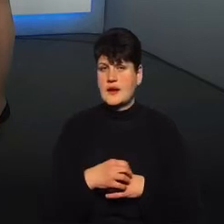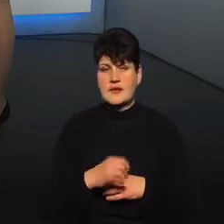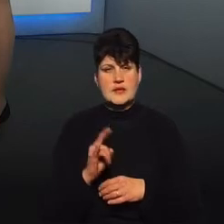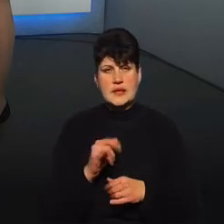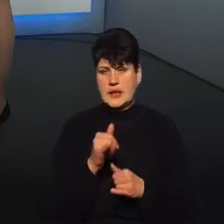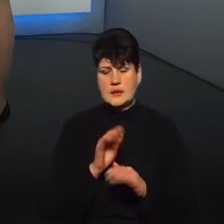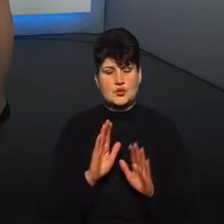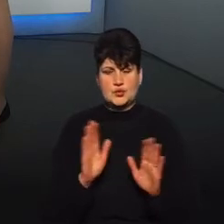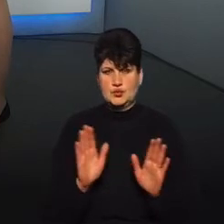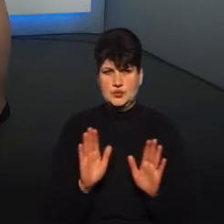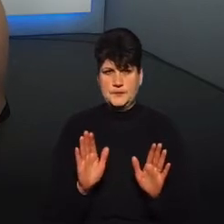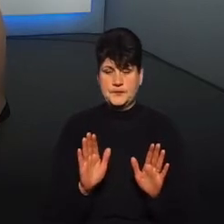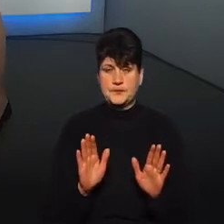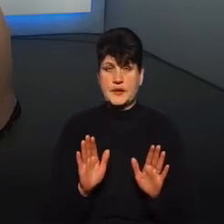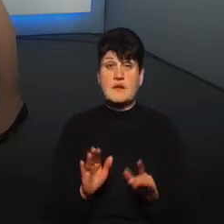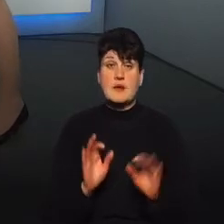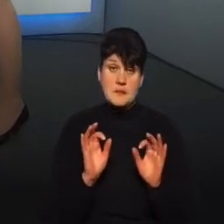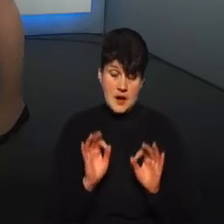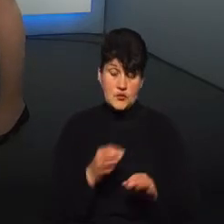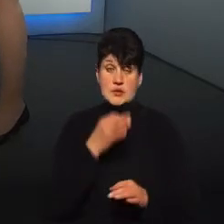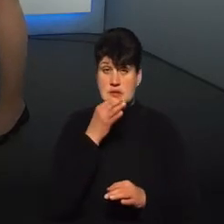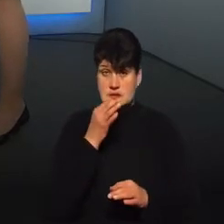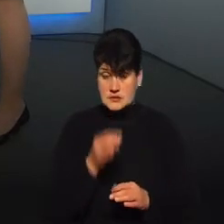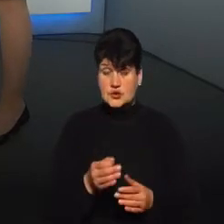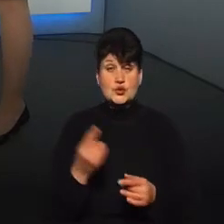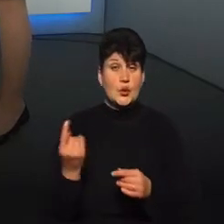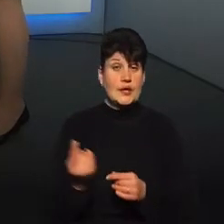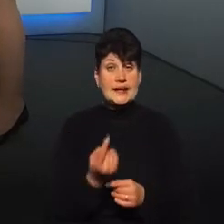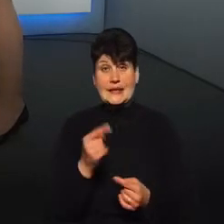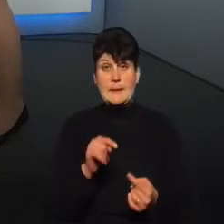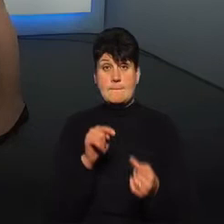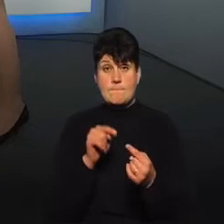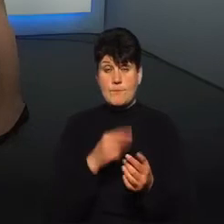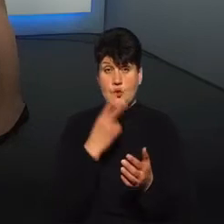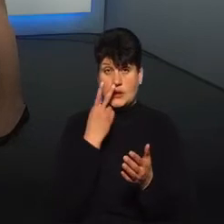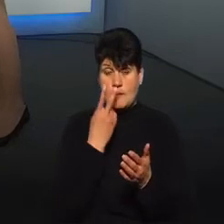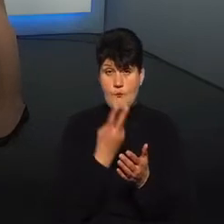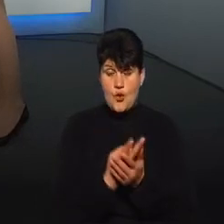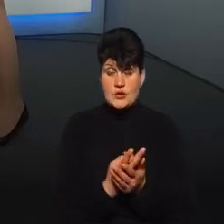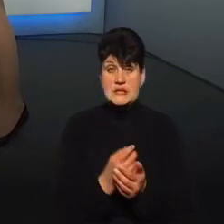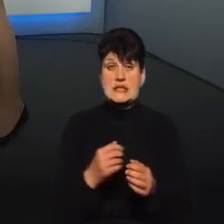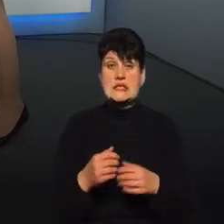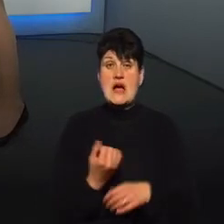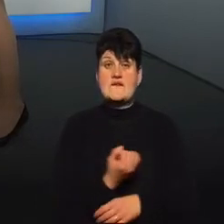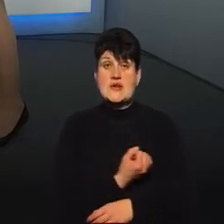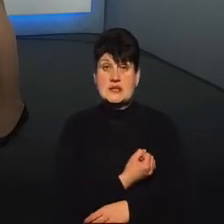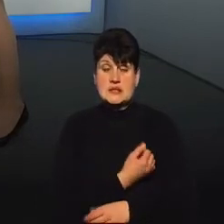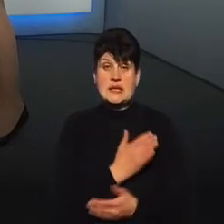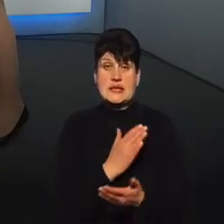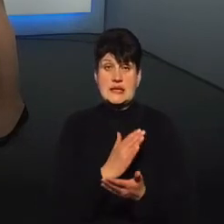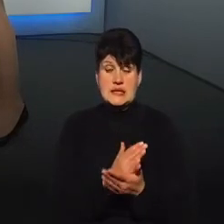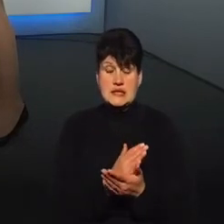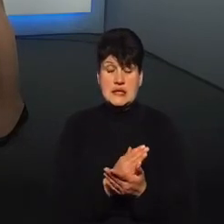ви правильно відмітили, що єдиним протипоказом для вакцинації це є наступлення